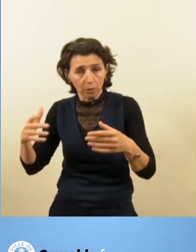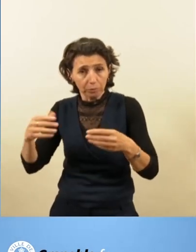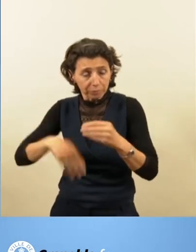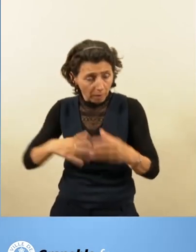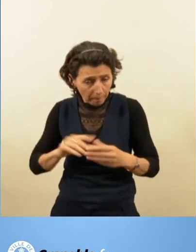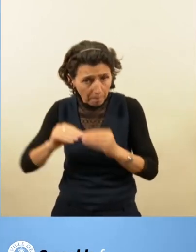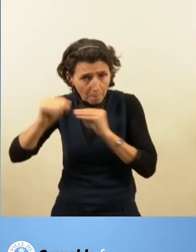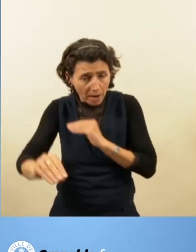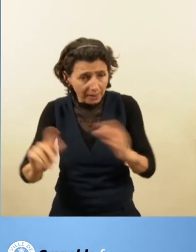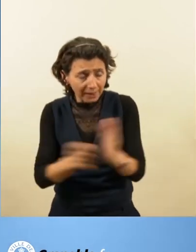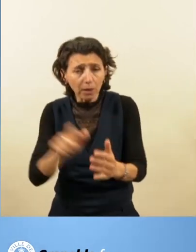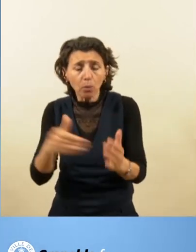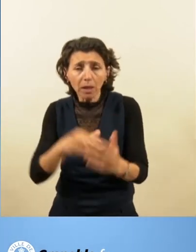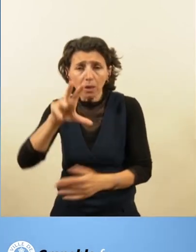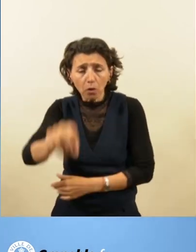changé d'avis